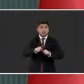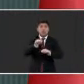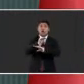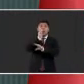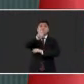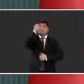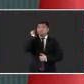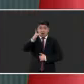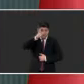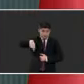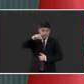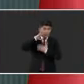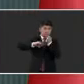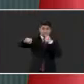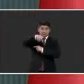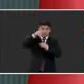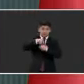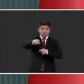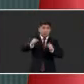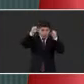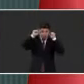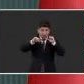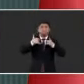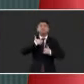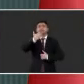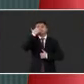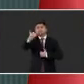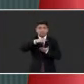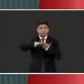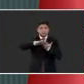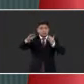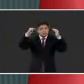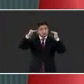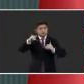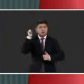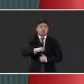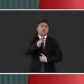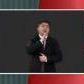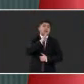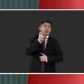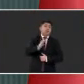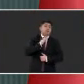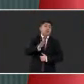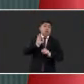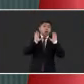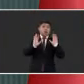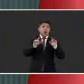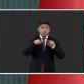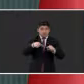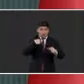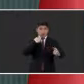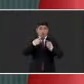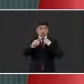pahalılığının insanlarımızın üzerindeki yükünü azaltmanın gayreti içindeyiz. Ancak bunları